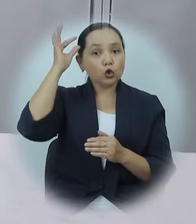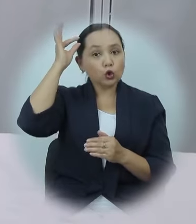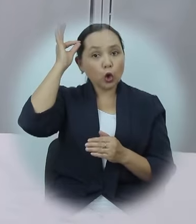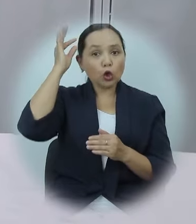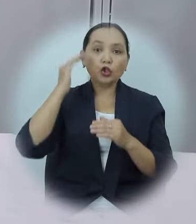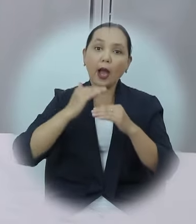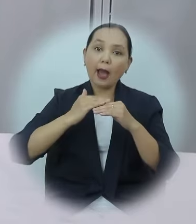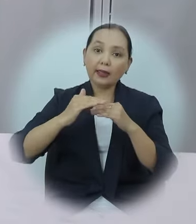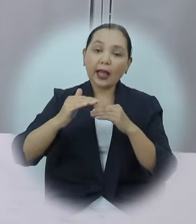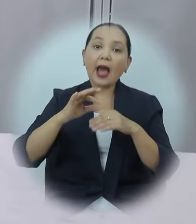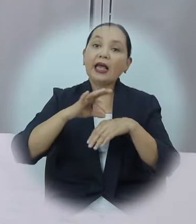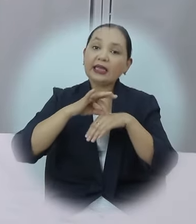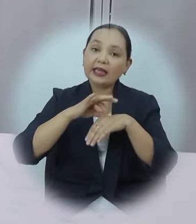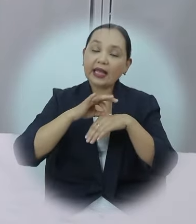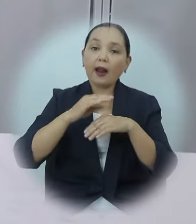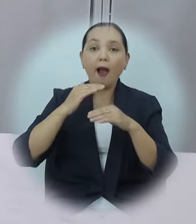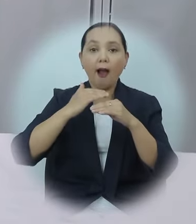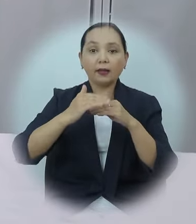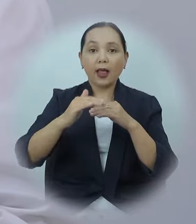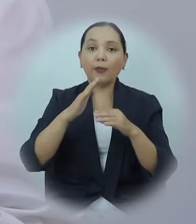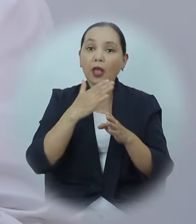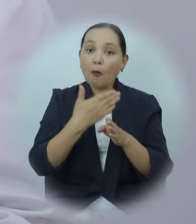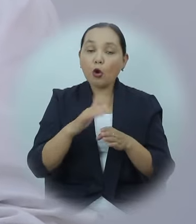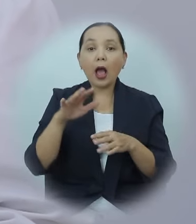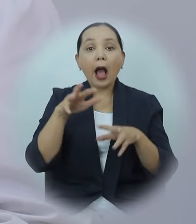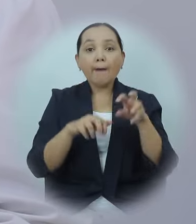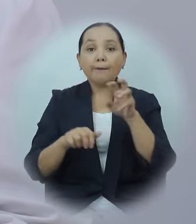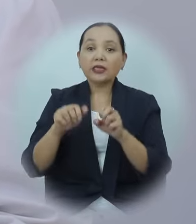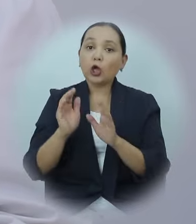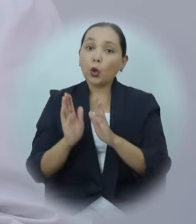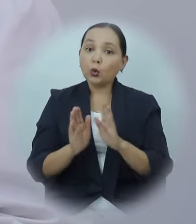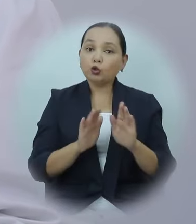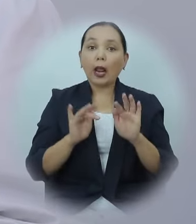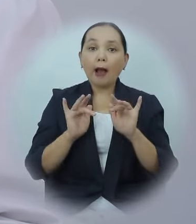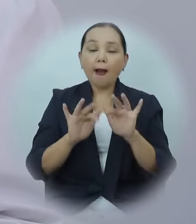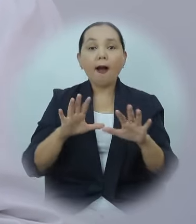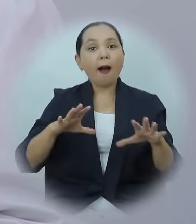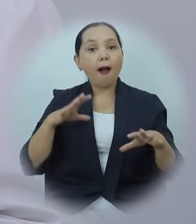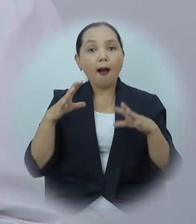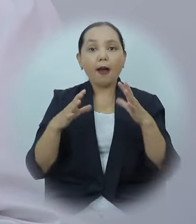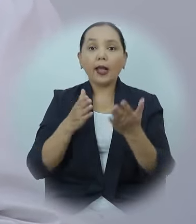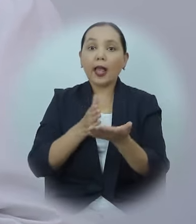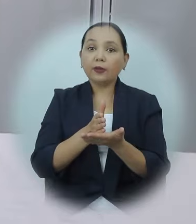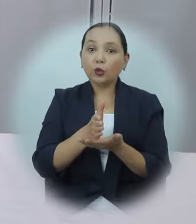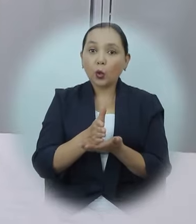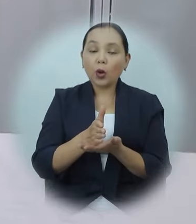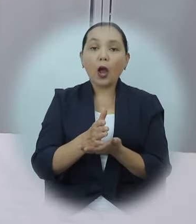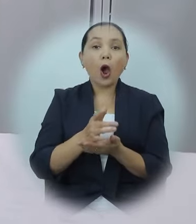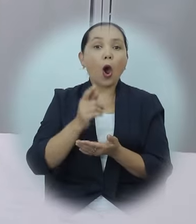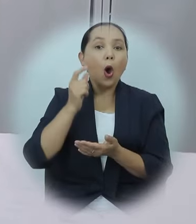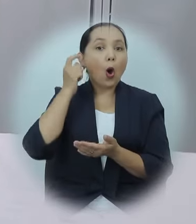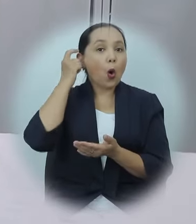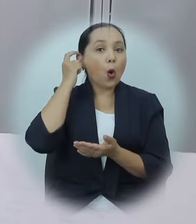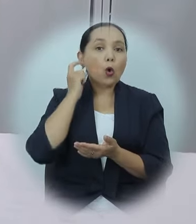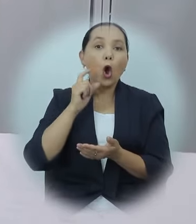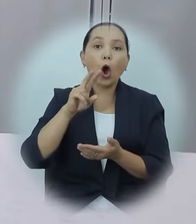qatlami va teri qatlamiga bo'linadi. Massaj usullarini qilishda harakat yo'nalishlari quloq osti